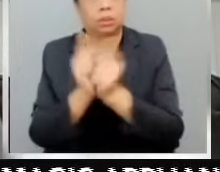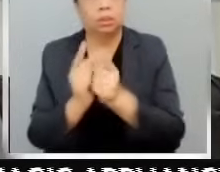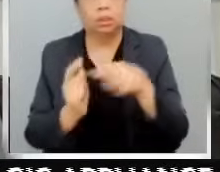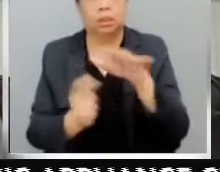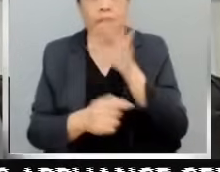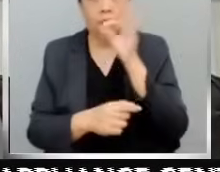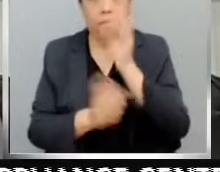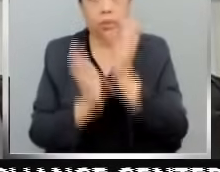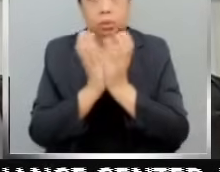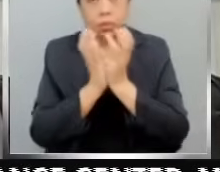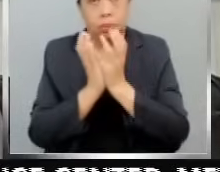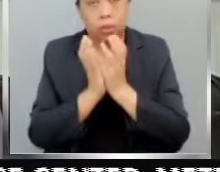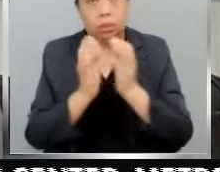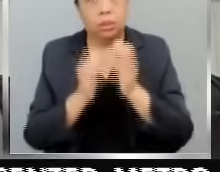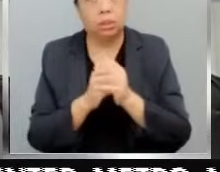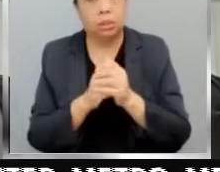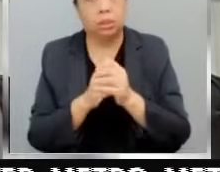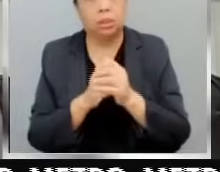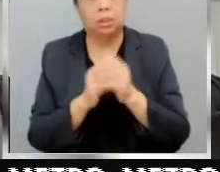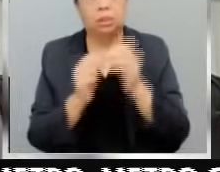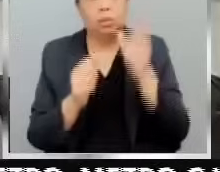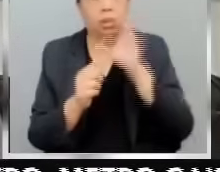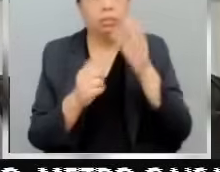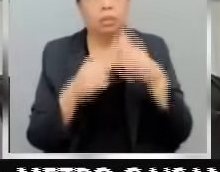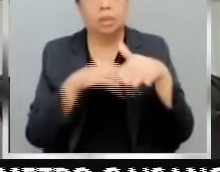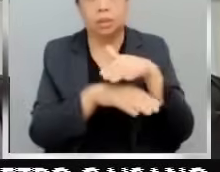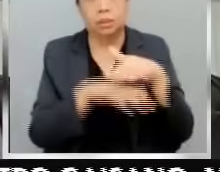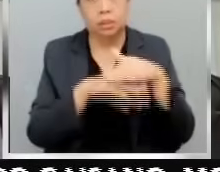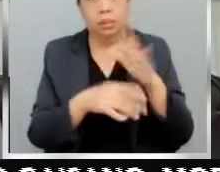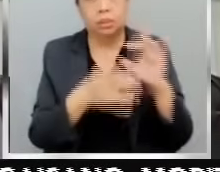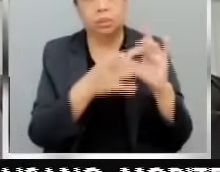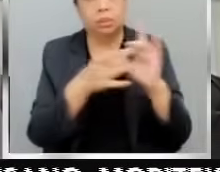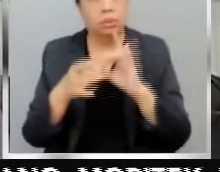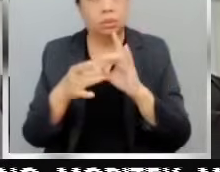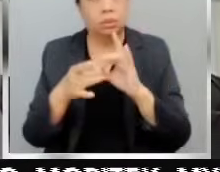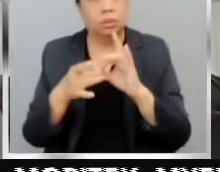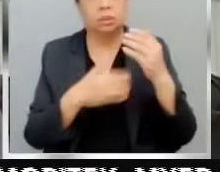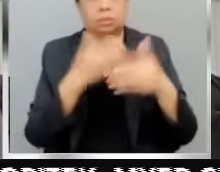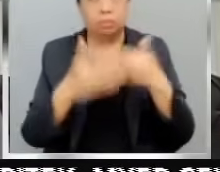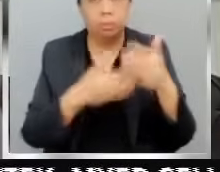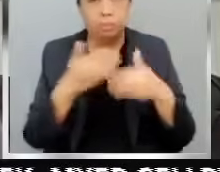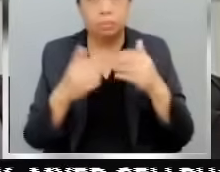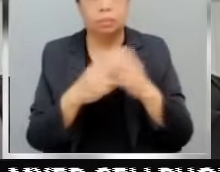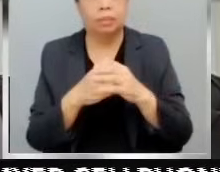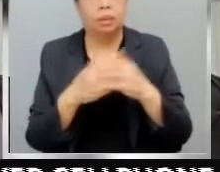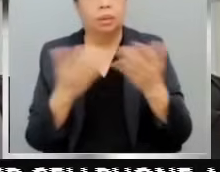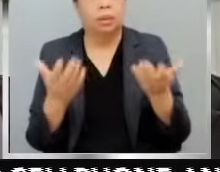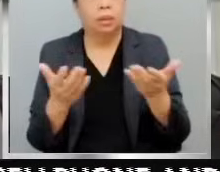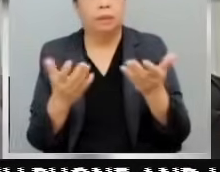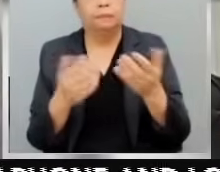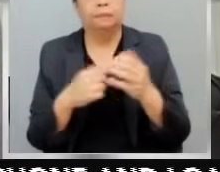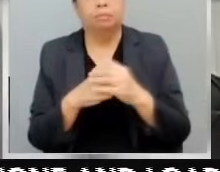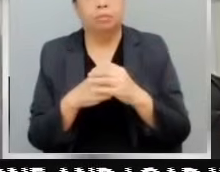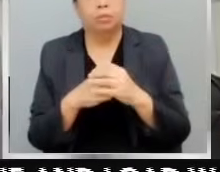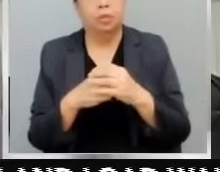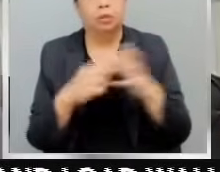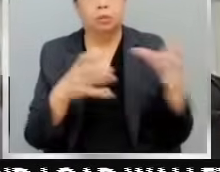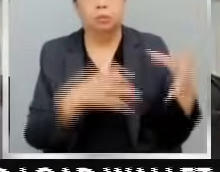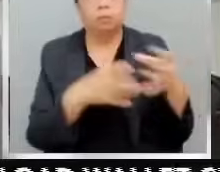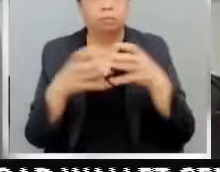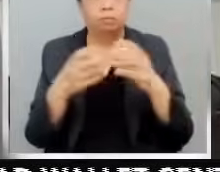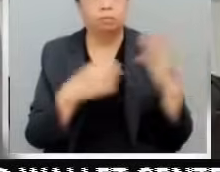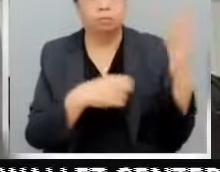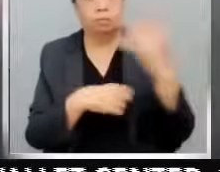to enhance its coordination in processing and in facilitating the repatriation of